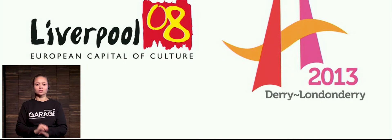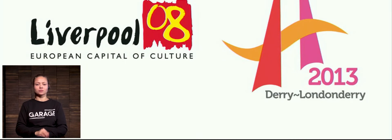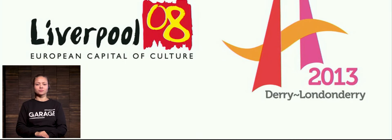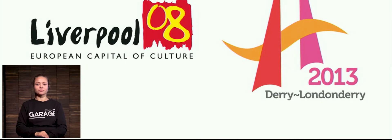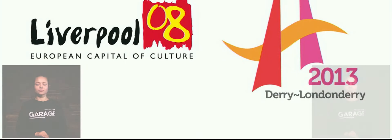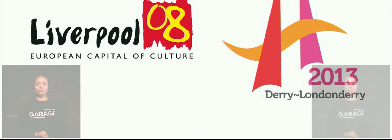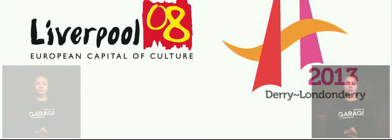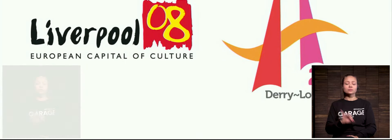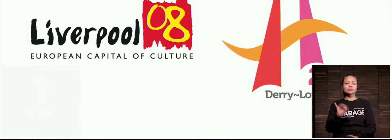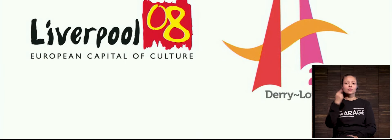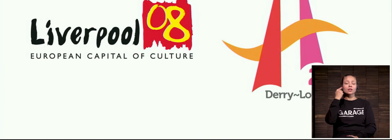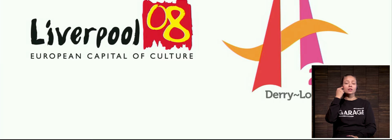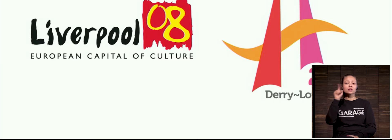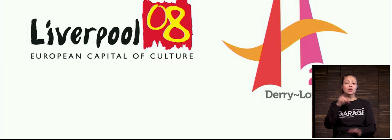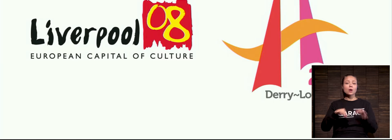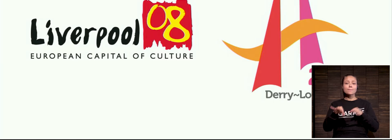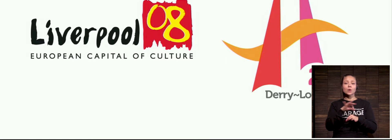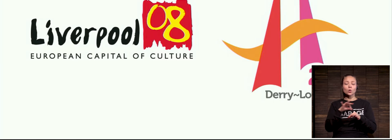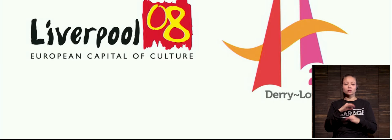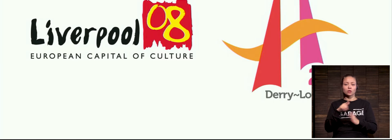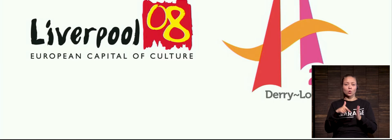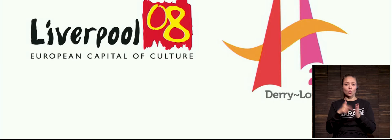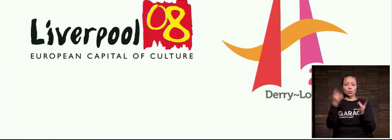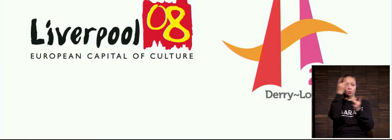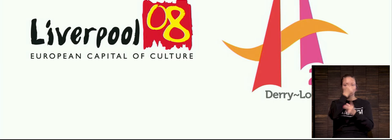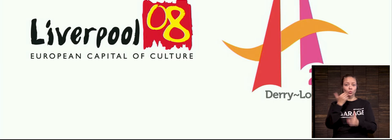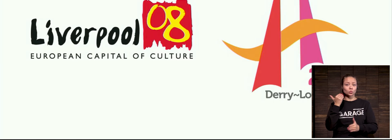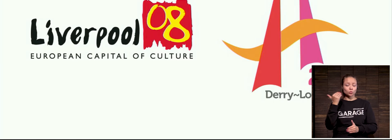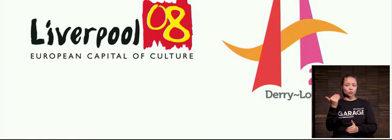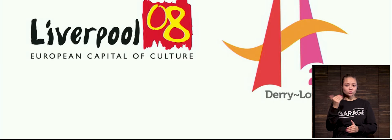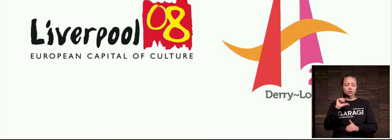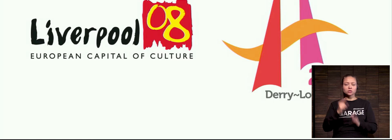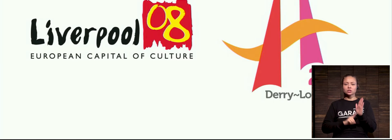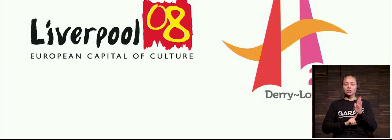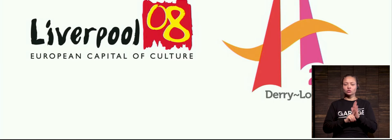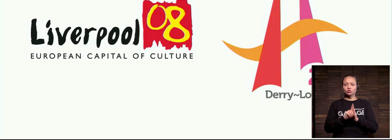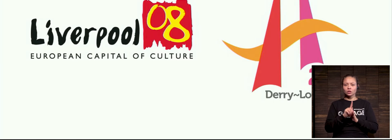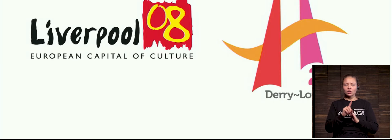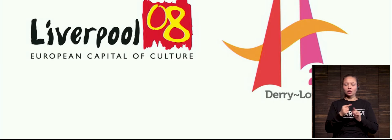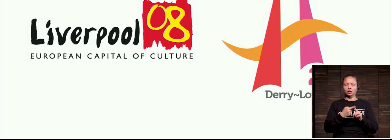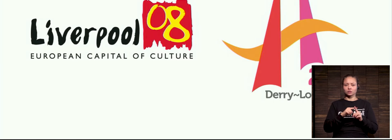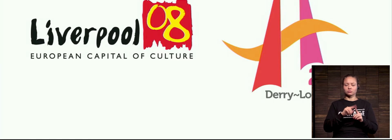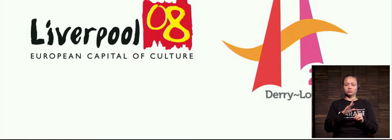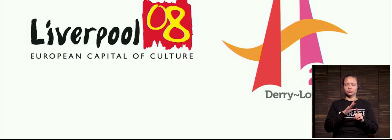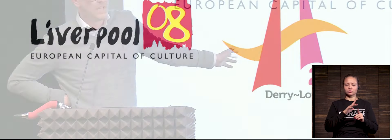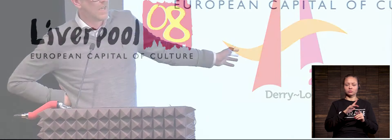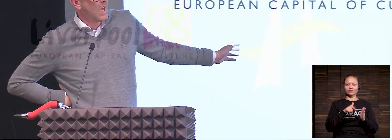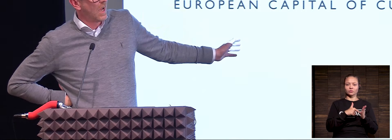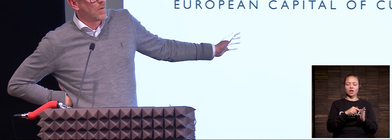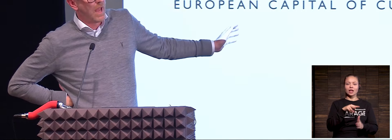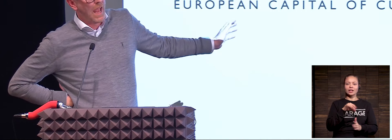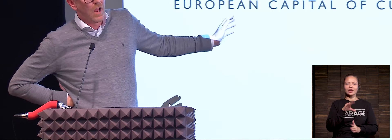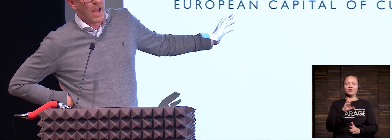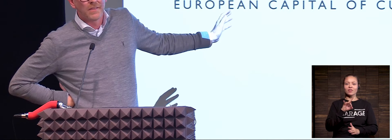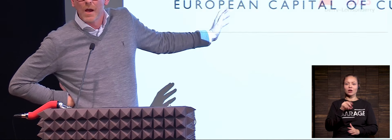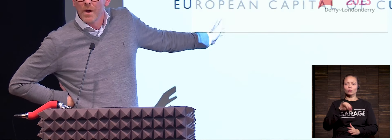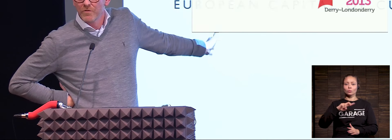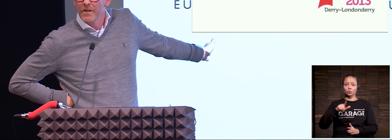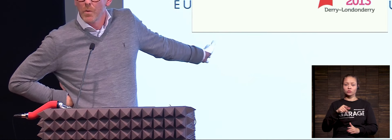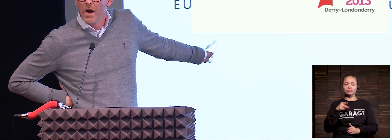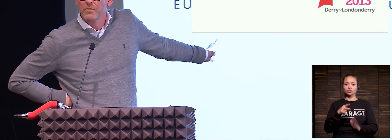идея проекта город культура изначально началась в ливерпуле я ливерпуль в 2008 году был